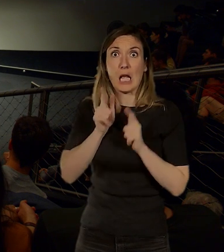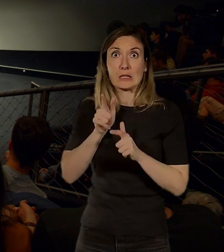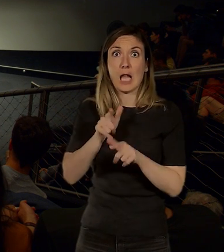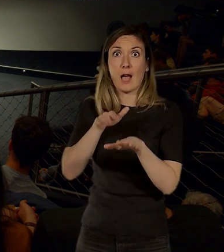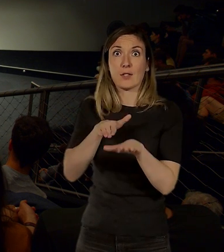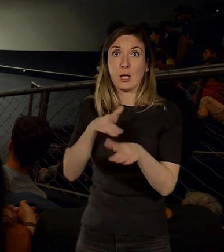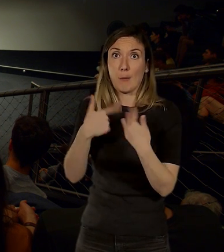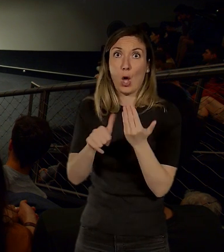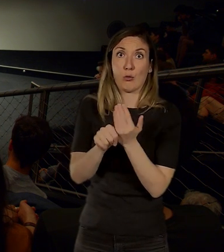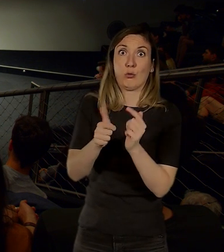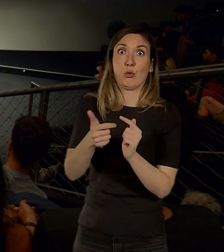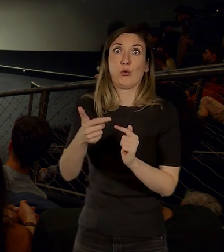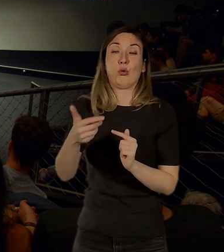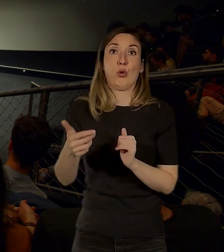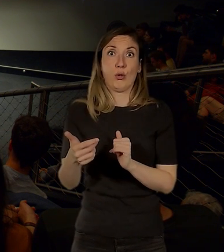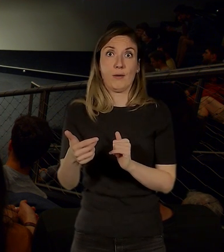nám